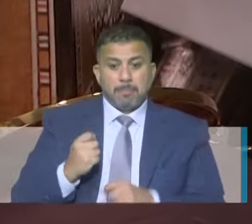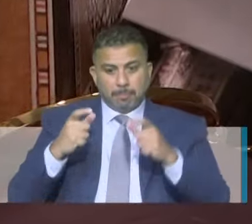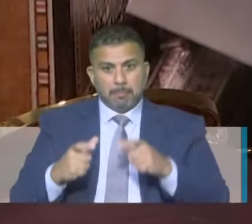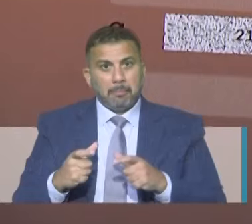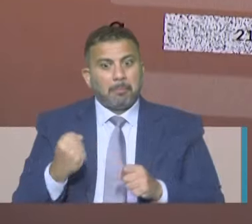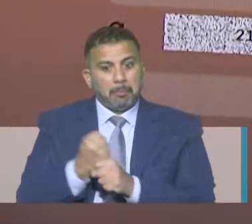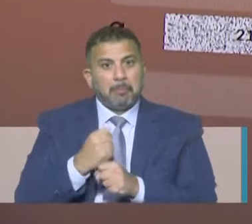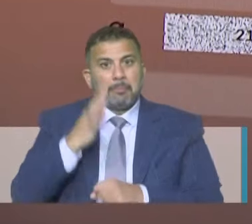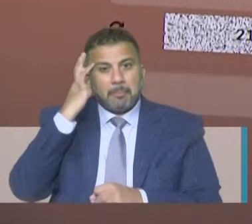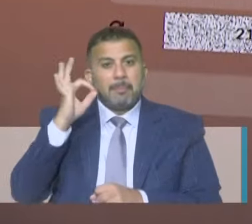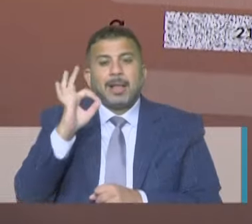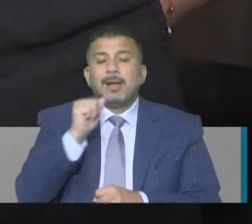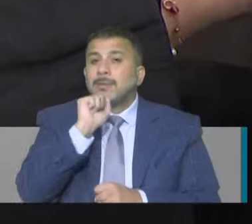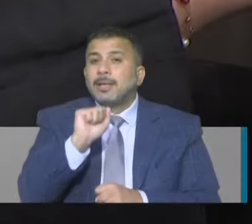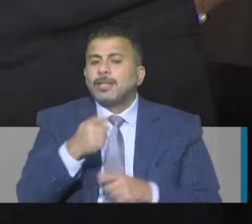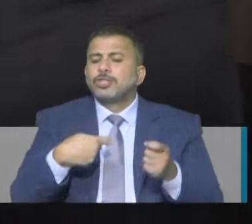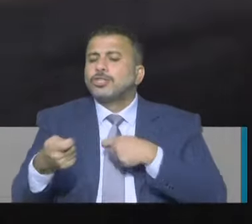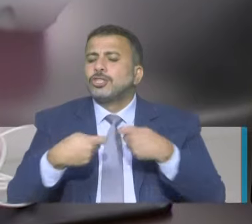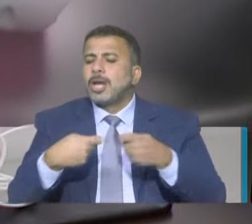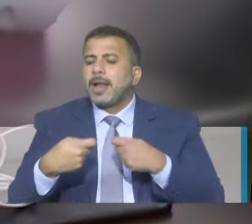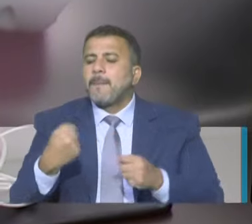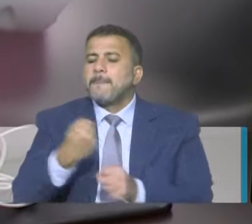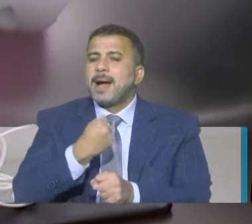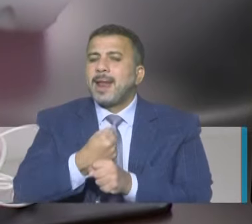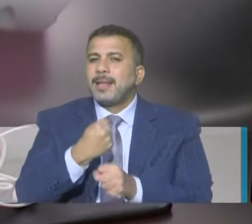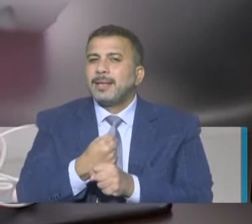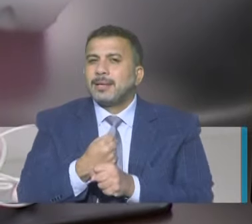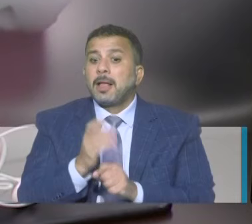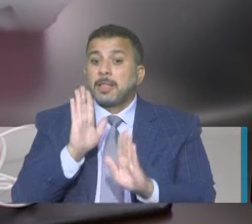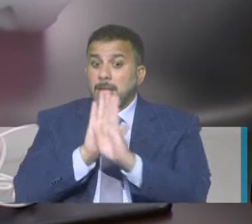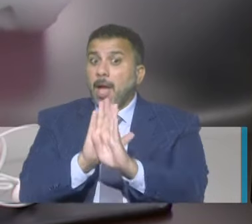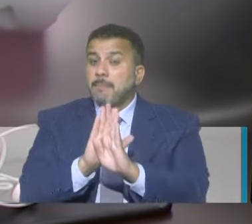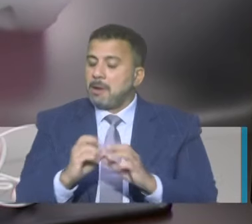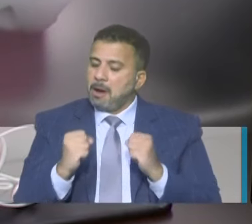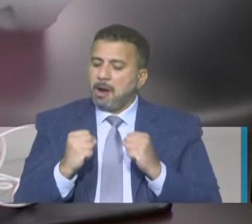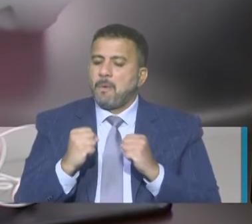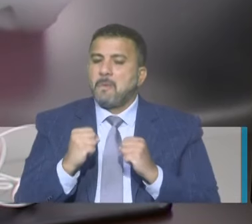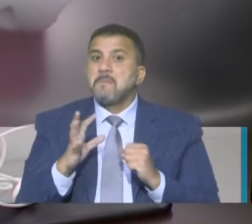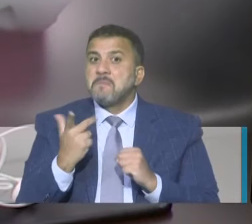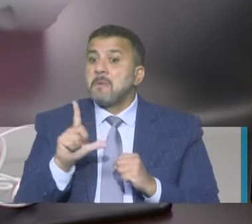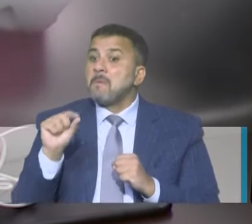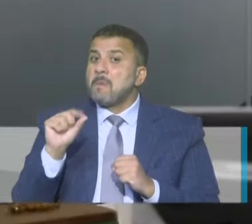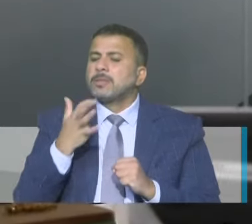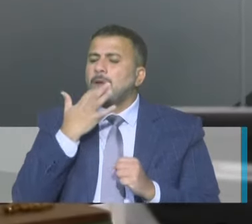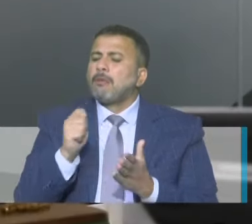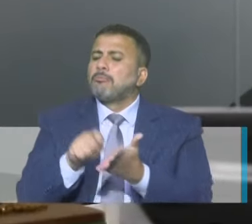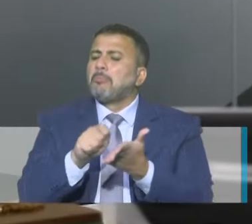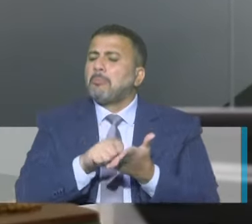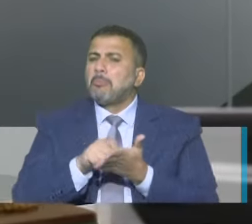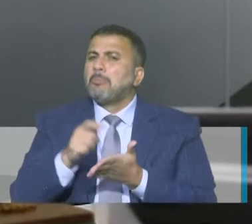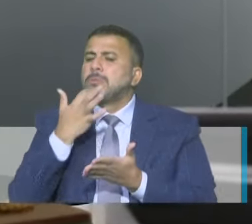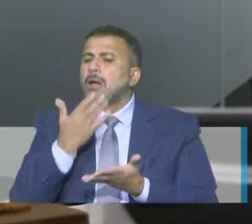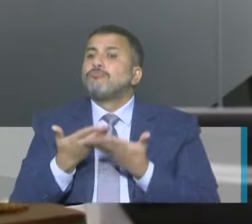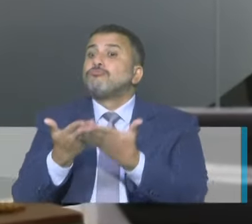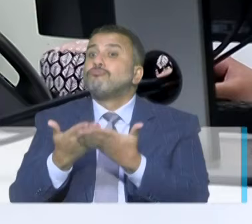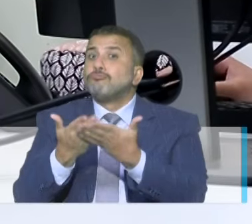المحلي خاصة في المجالات التجارية والمهنية بدعم قوي من المزايا والتسهيلات التي